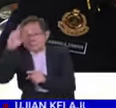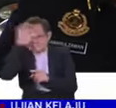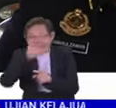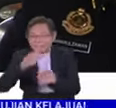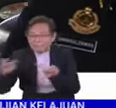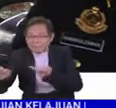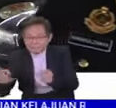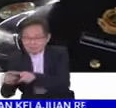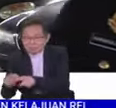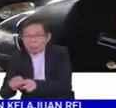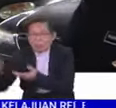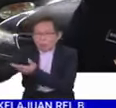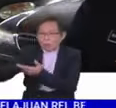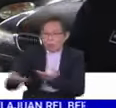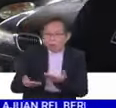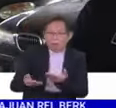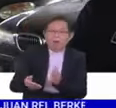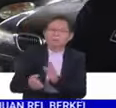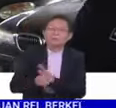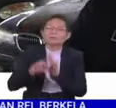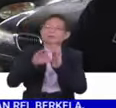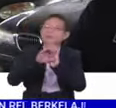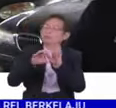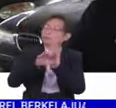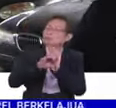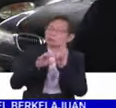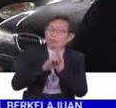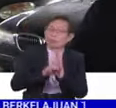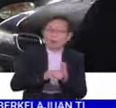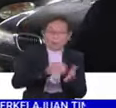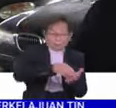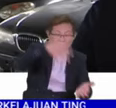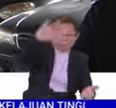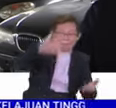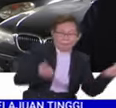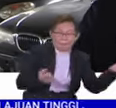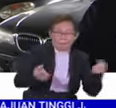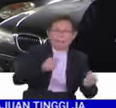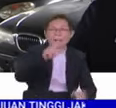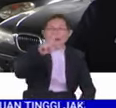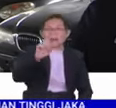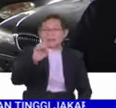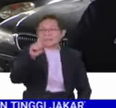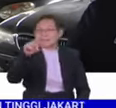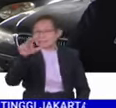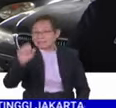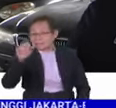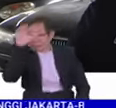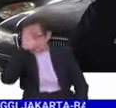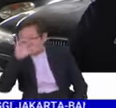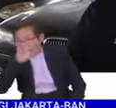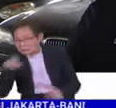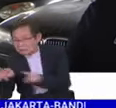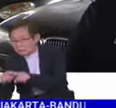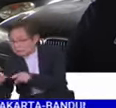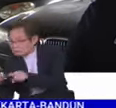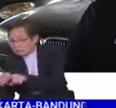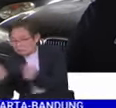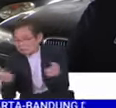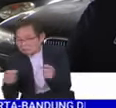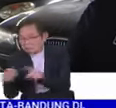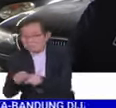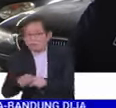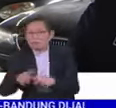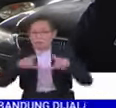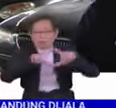Apabila mereka bawa daripada Singapura, contohnya kenderaan mewah, ya, Lexus umpamanya, mereka akan cari kenderaan yang sama di Malaysia, Lexus,